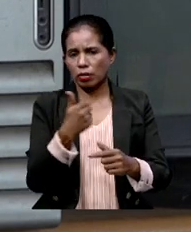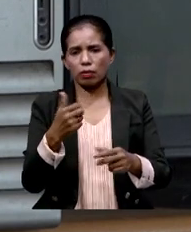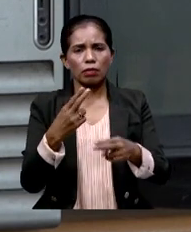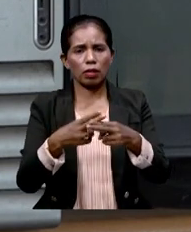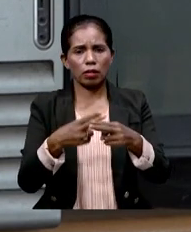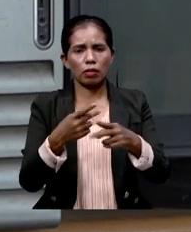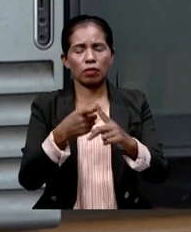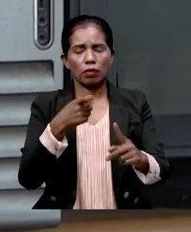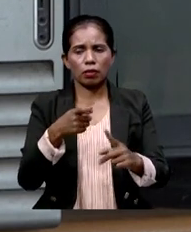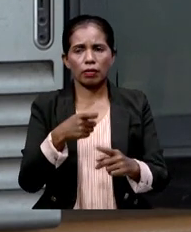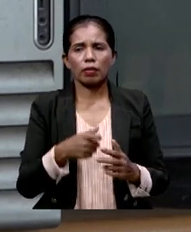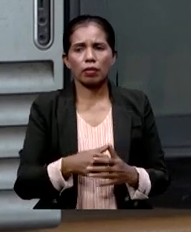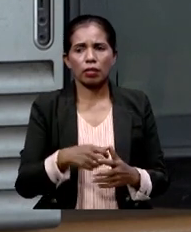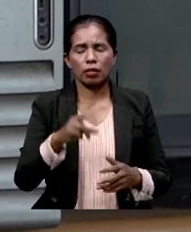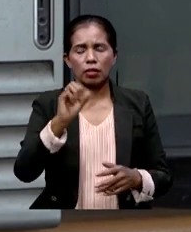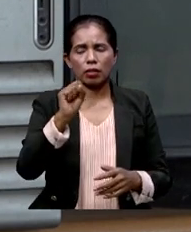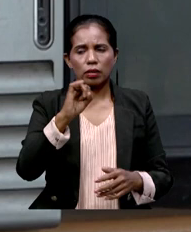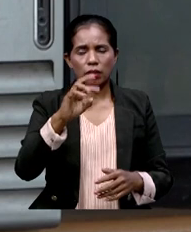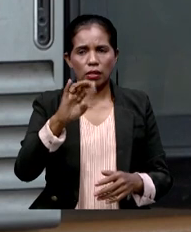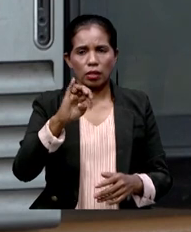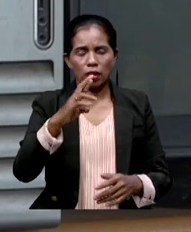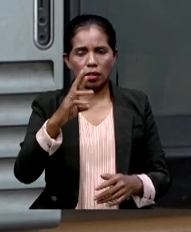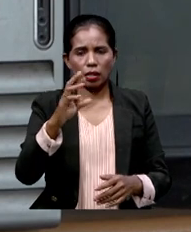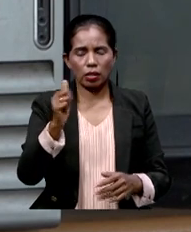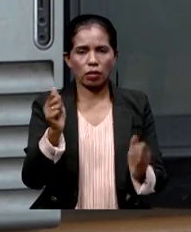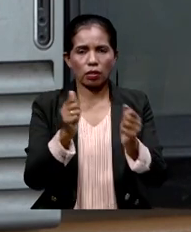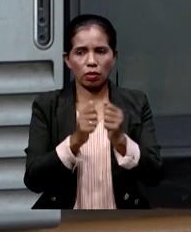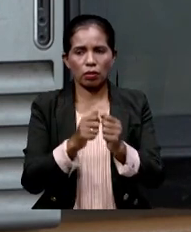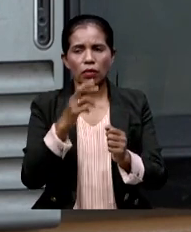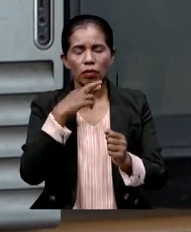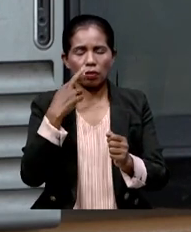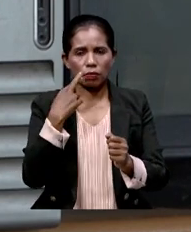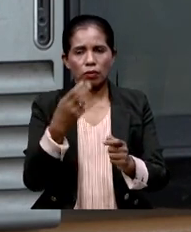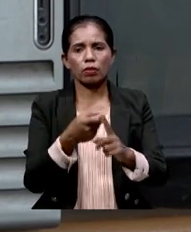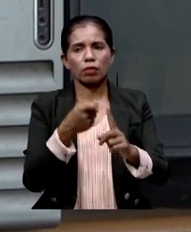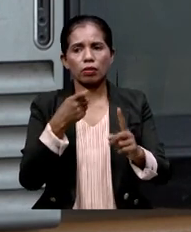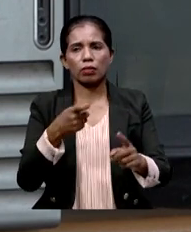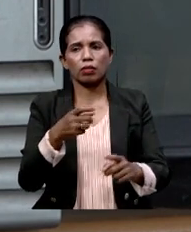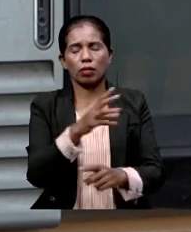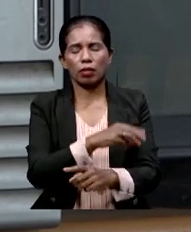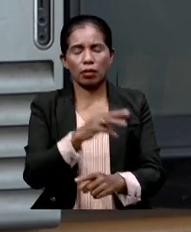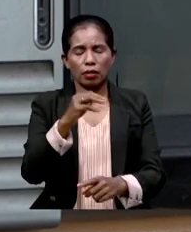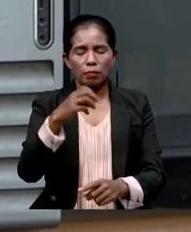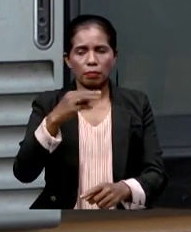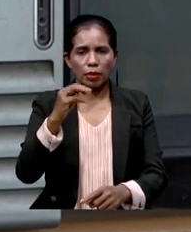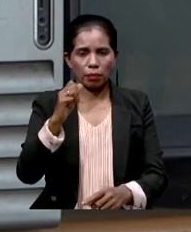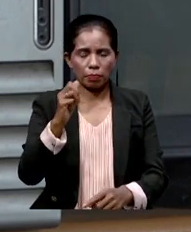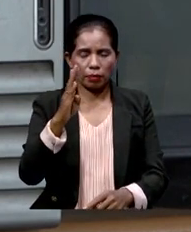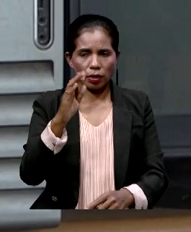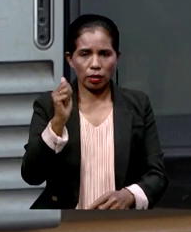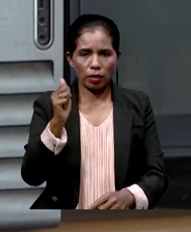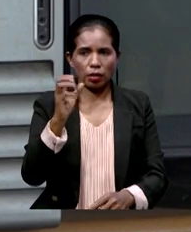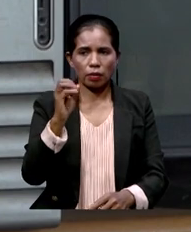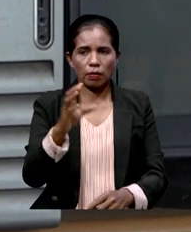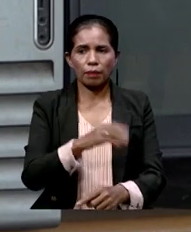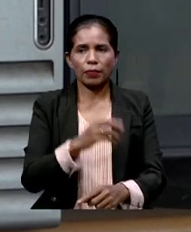husi Sihera, antau, ho hari fos balu mayu si hari membramo, antau hari sana si